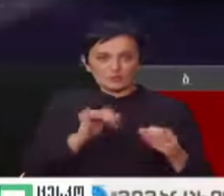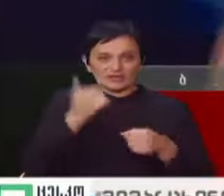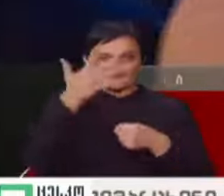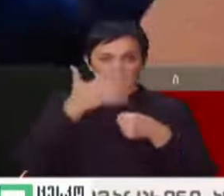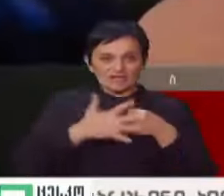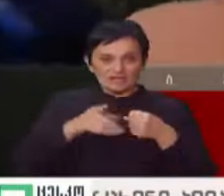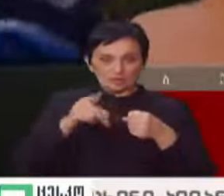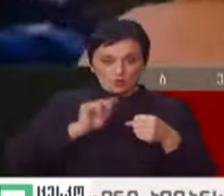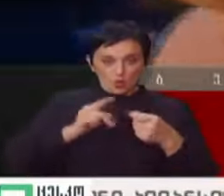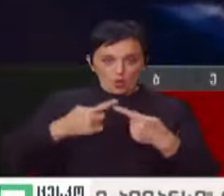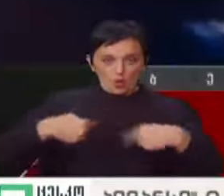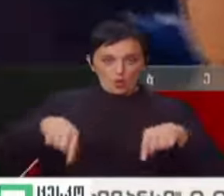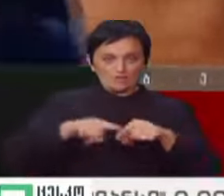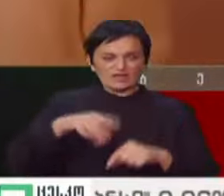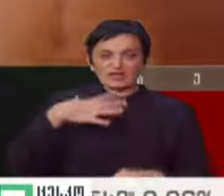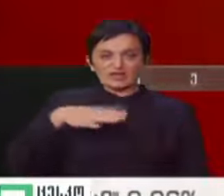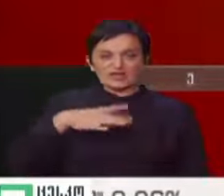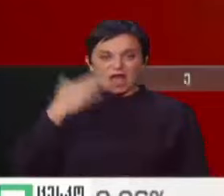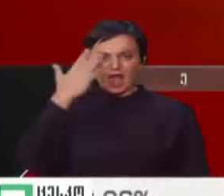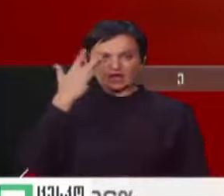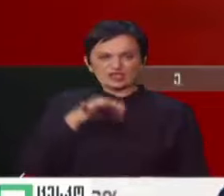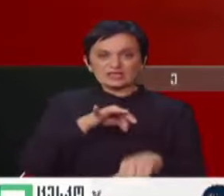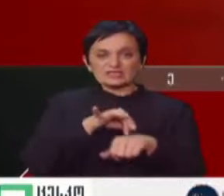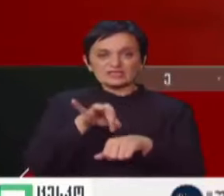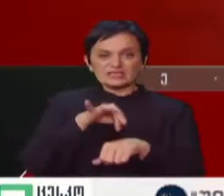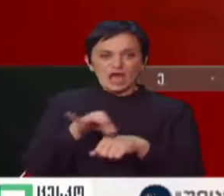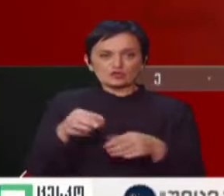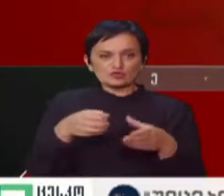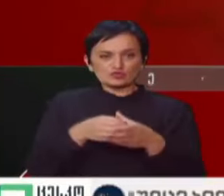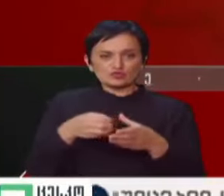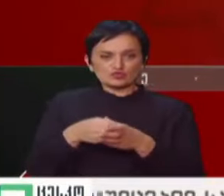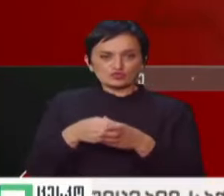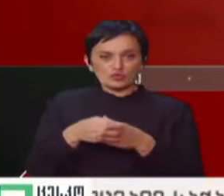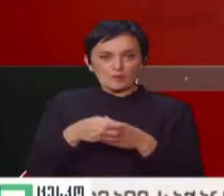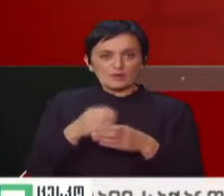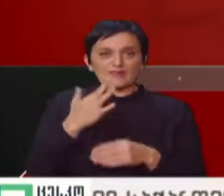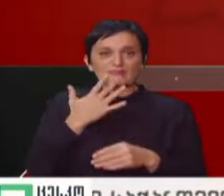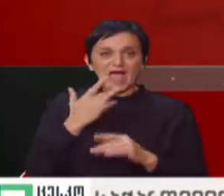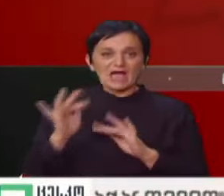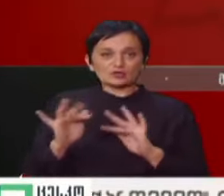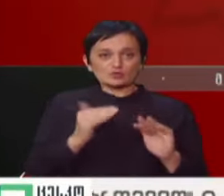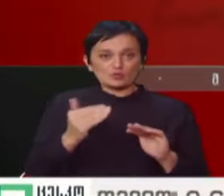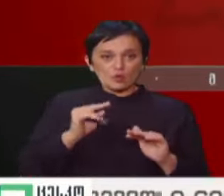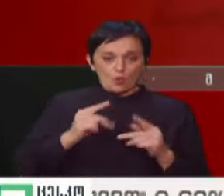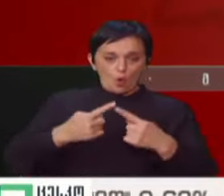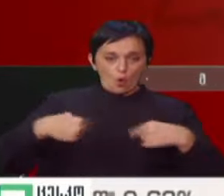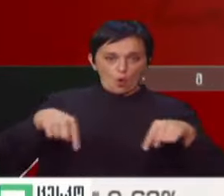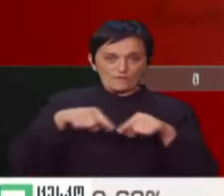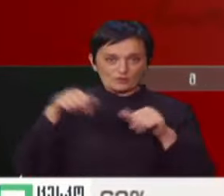ცენტრალურ ოფისთანაც. ქართული ოცნების ძალადობრივი ჯგუფები მოწვივნენ ნაციონალური მოძრაობის